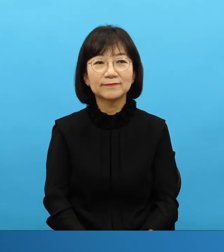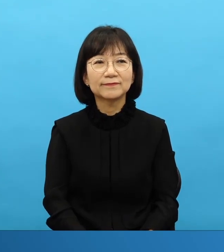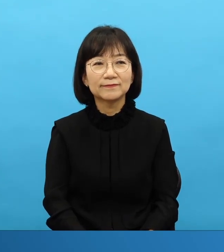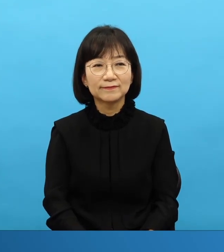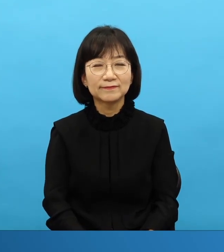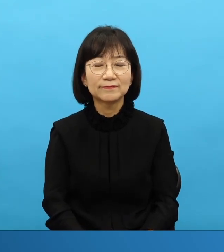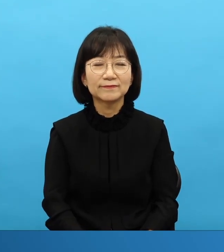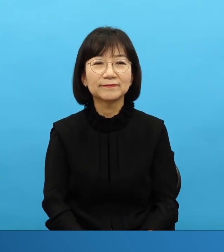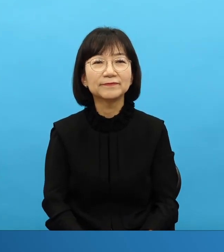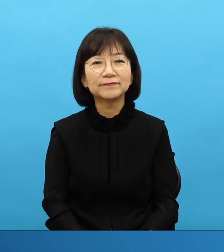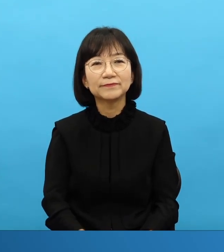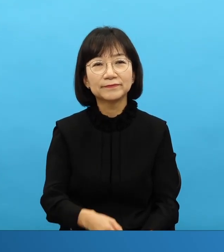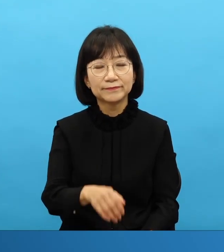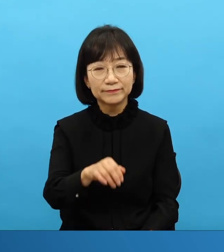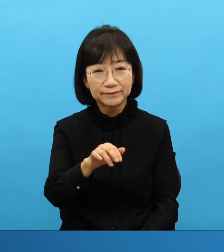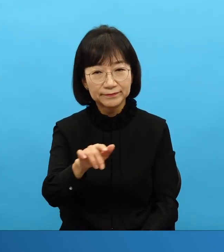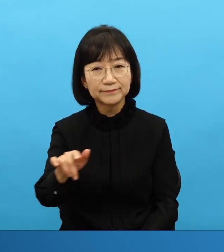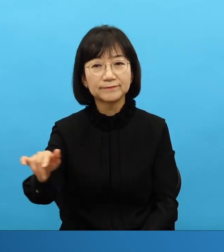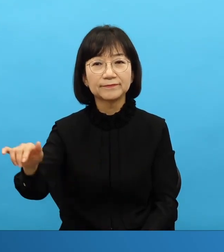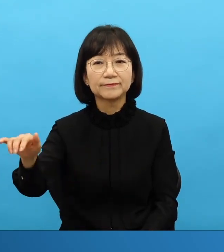祝祷结束礼拜。